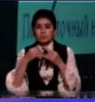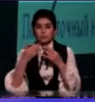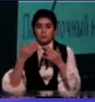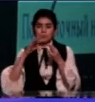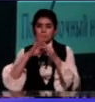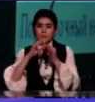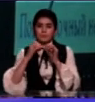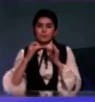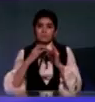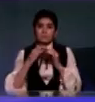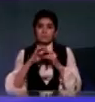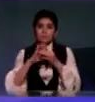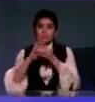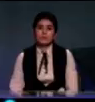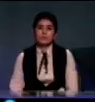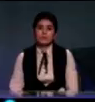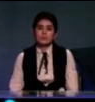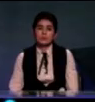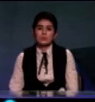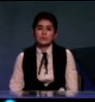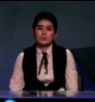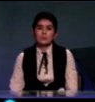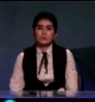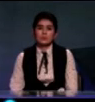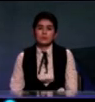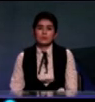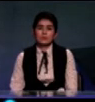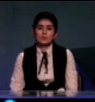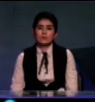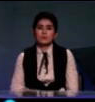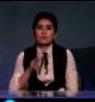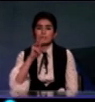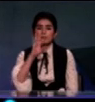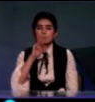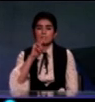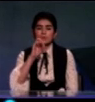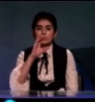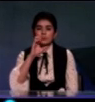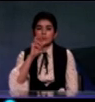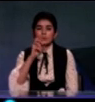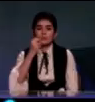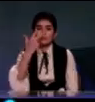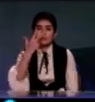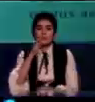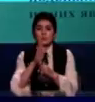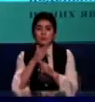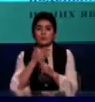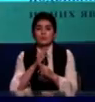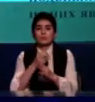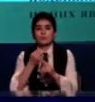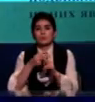цепочка. Вот. Тип моллюсков. Моллюски, мы говорим, делятся на три вида. Это у